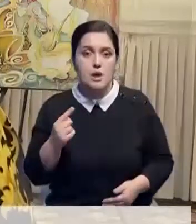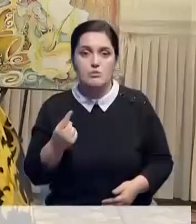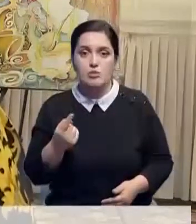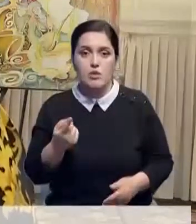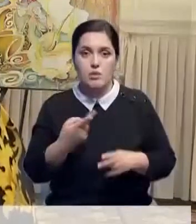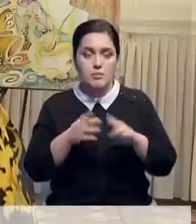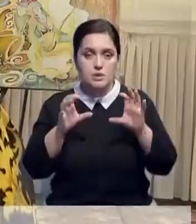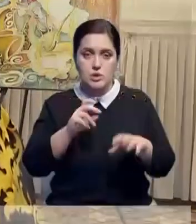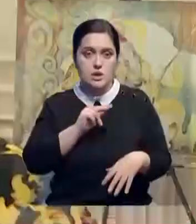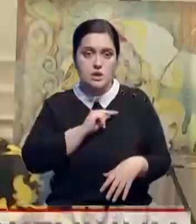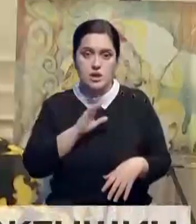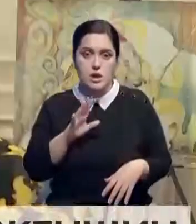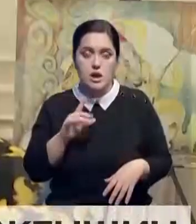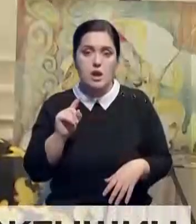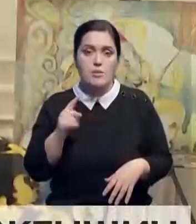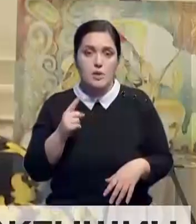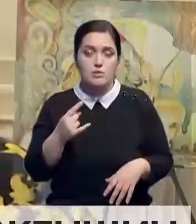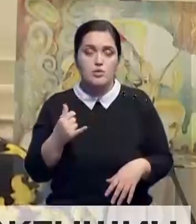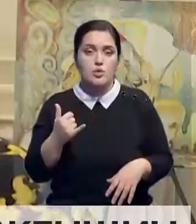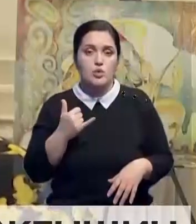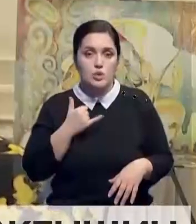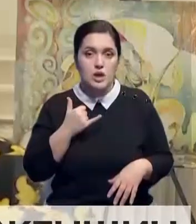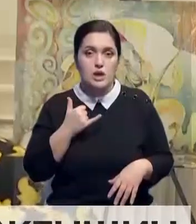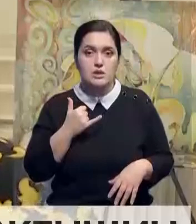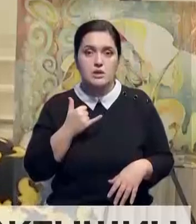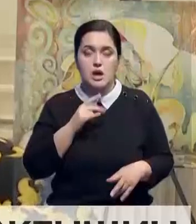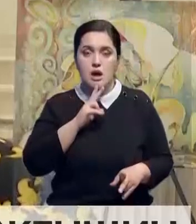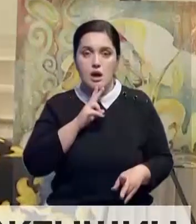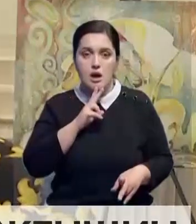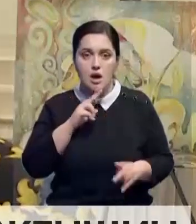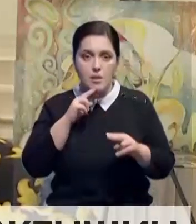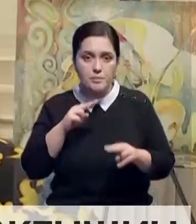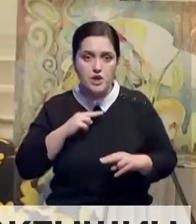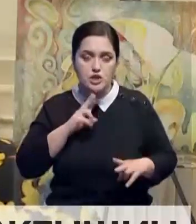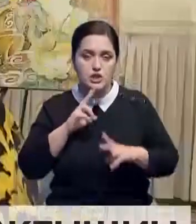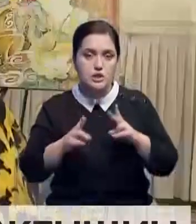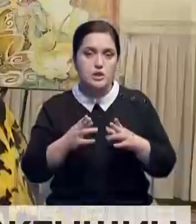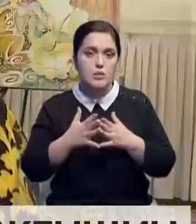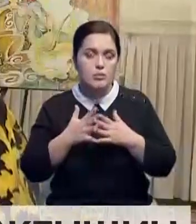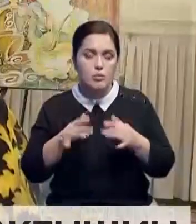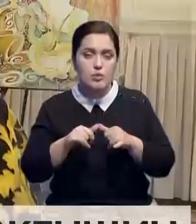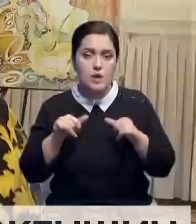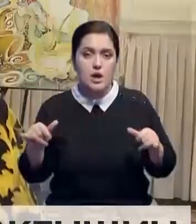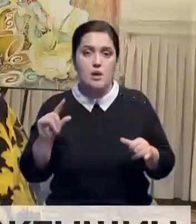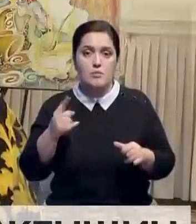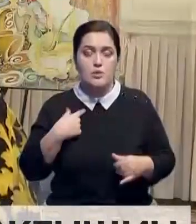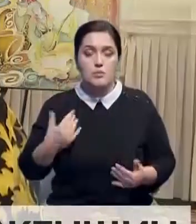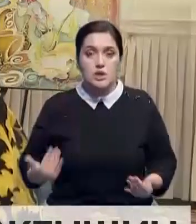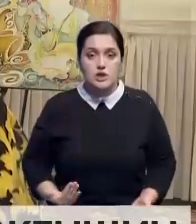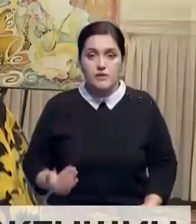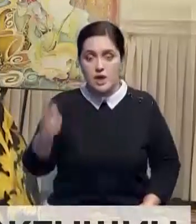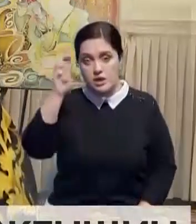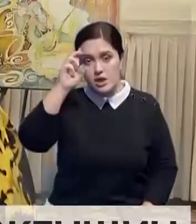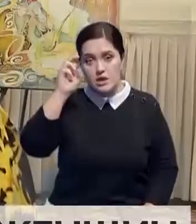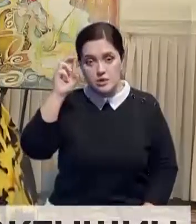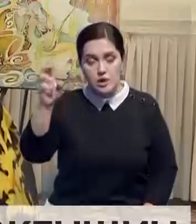не работает? Почему у нас за последнее время обращений все больше и больше становится? Почему мы, живя в государстве,